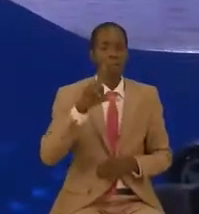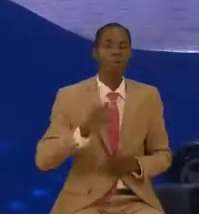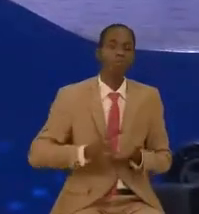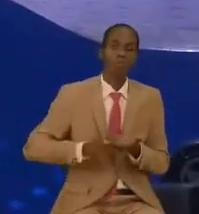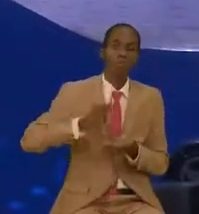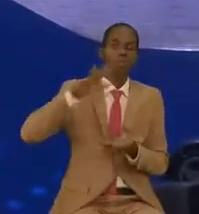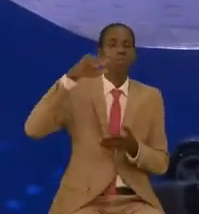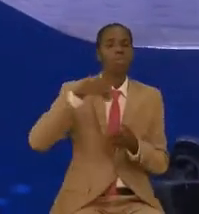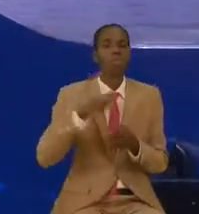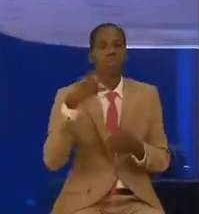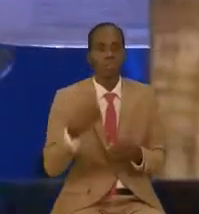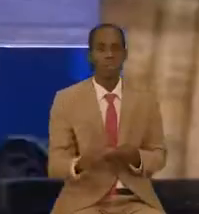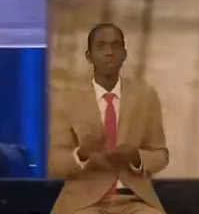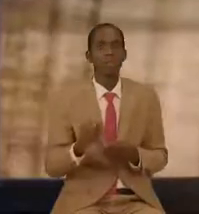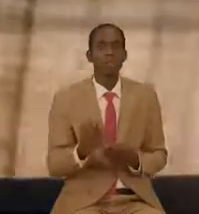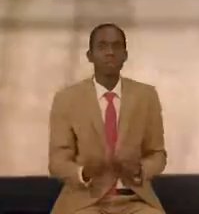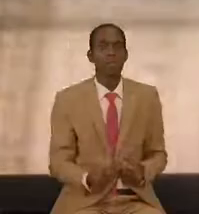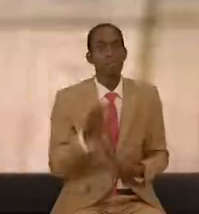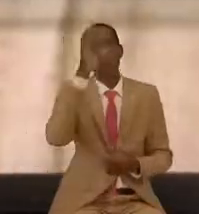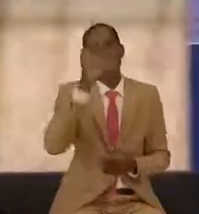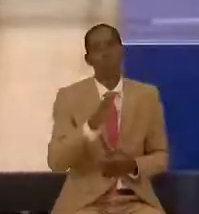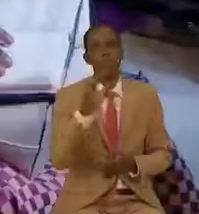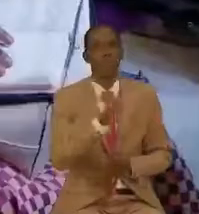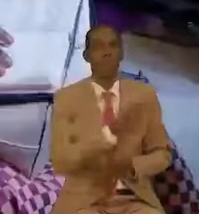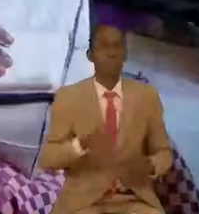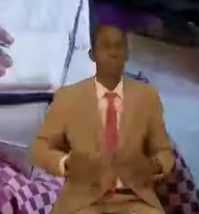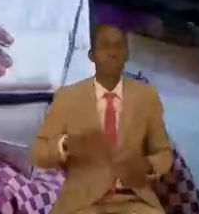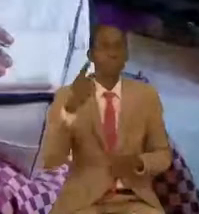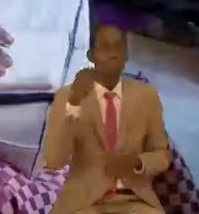me glorifie de la croix de Christ.